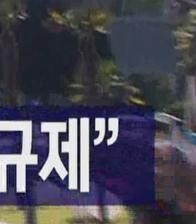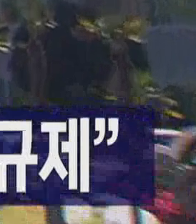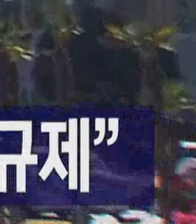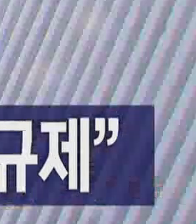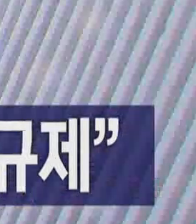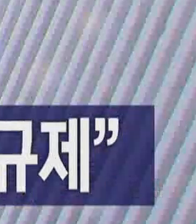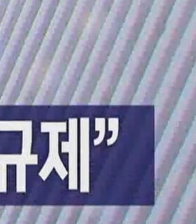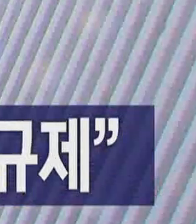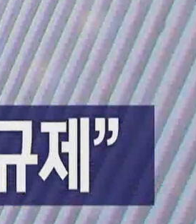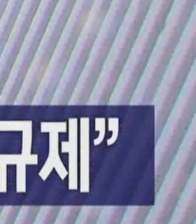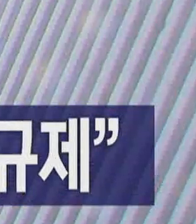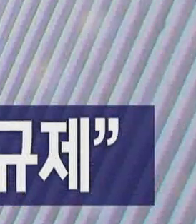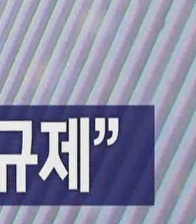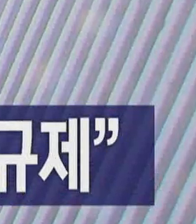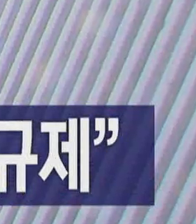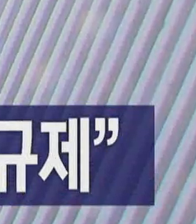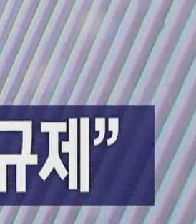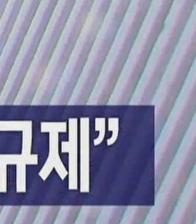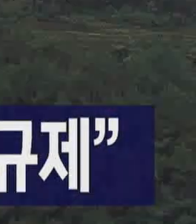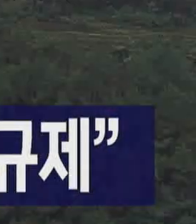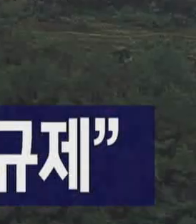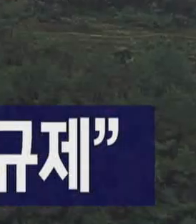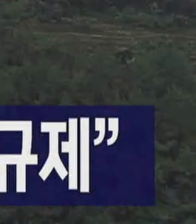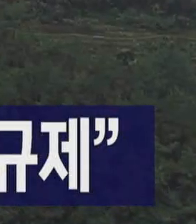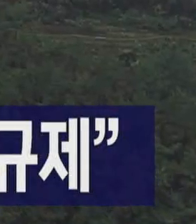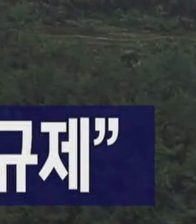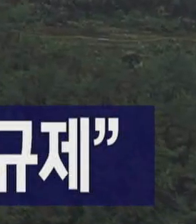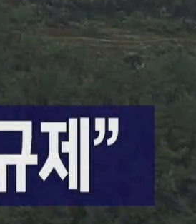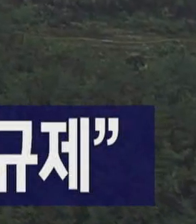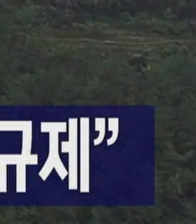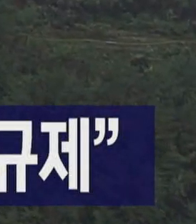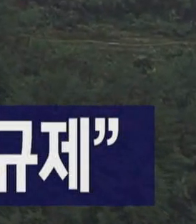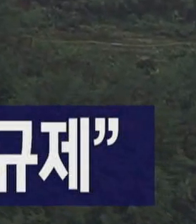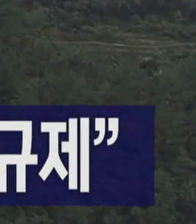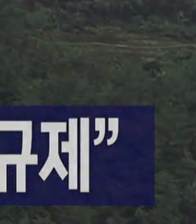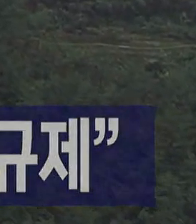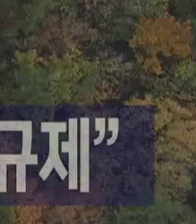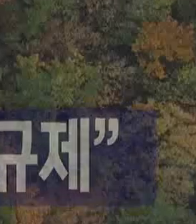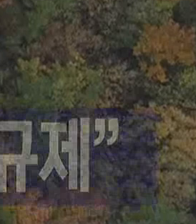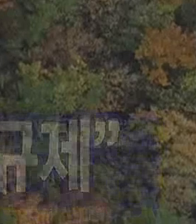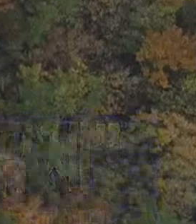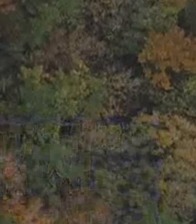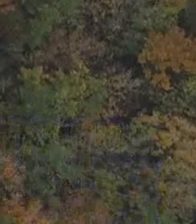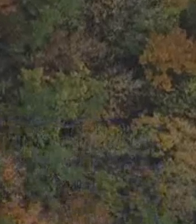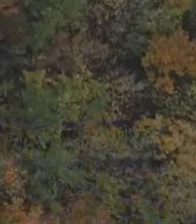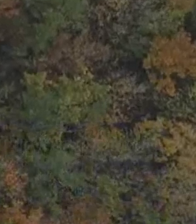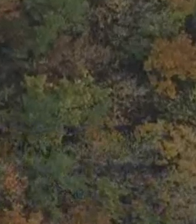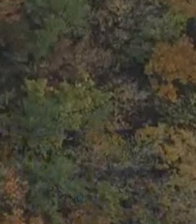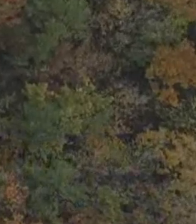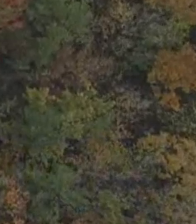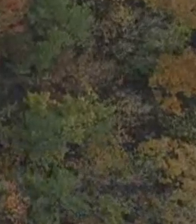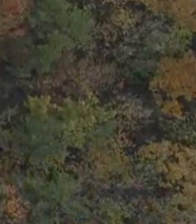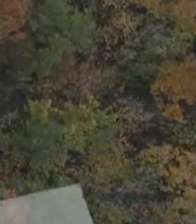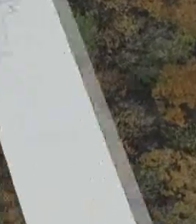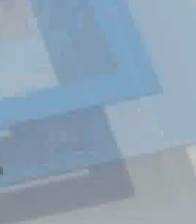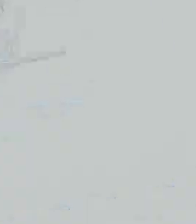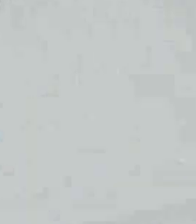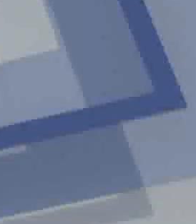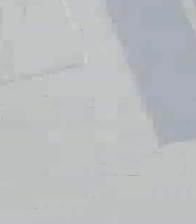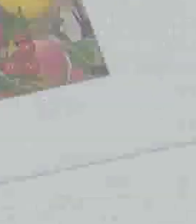각계의 질타가 이어지고 있습니다. 펜션들이 면적 규모 이하, 그다음에 층수 이하의 그 건물들로 난립하고 있기